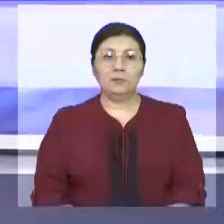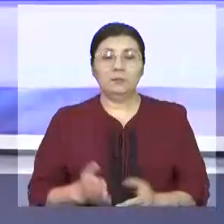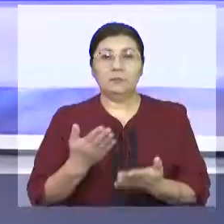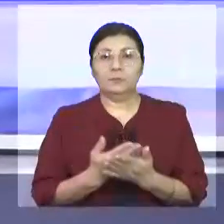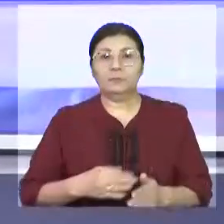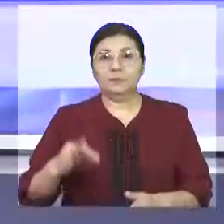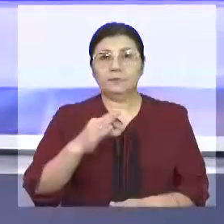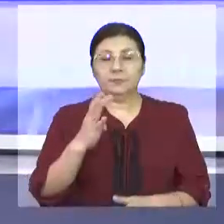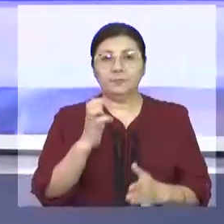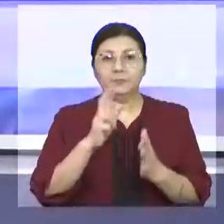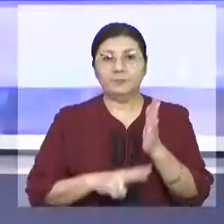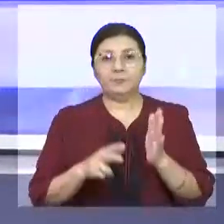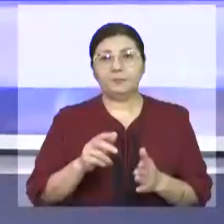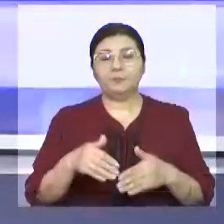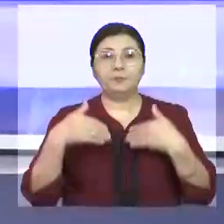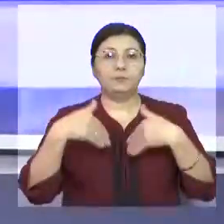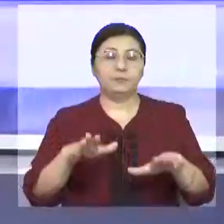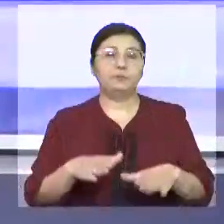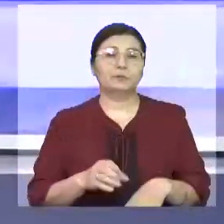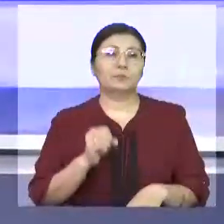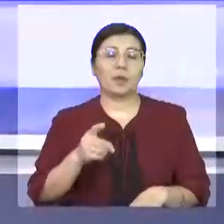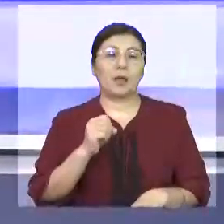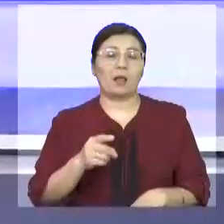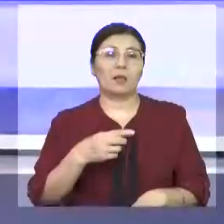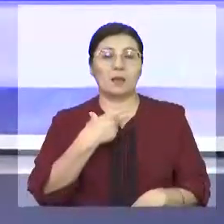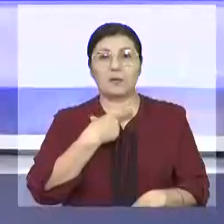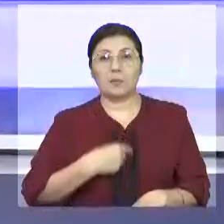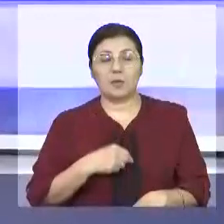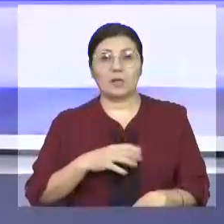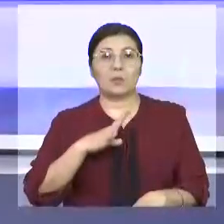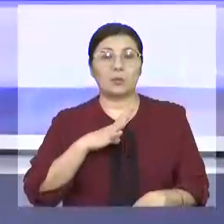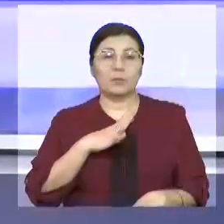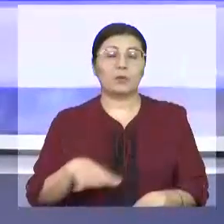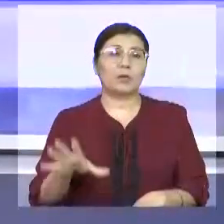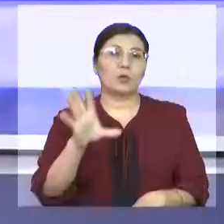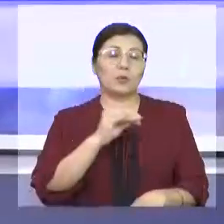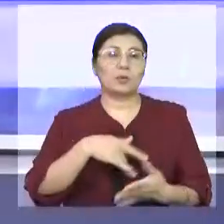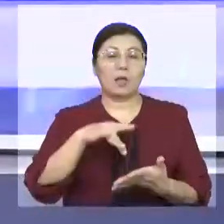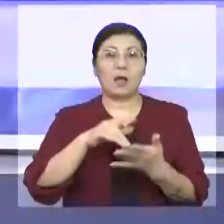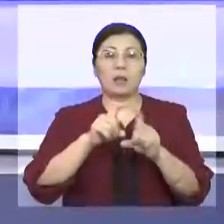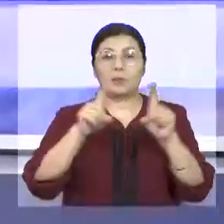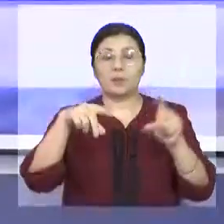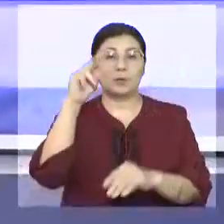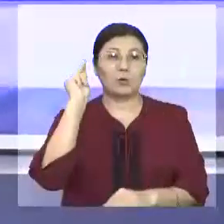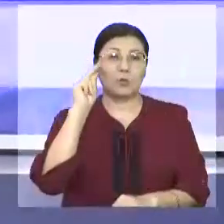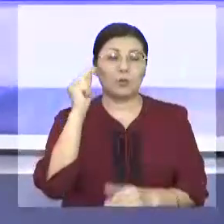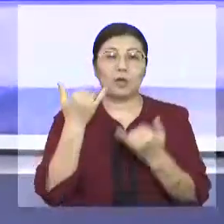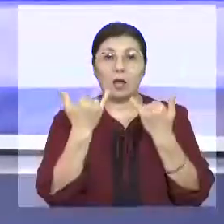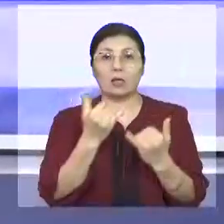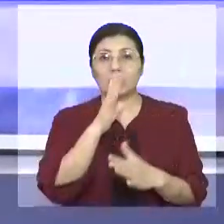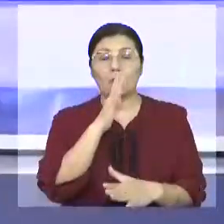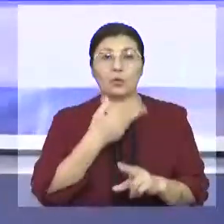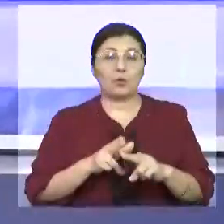Биыл өңірде 480 түлек алтын белгі иегер атанды. Олардың басым бөлігі қала мектептерінде білім алған. Қазіргі уақытта нақ